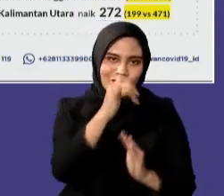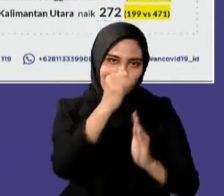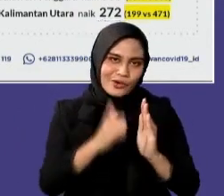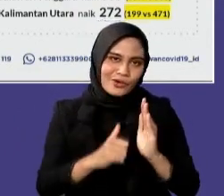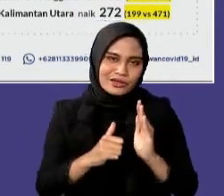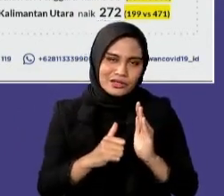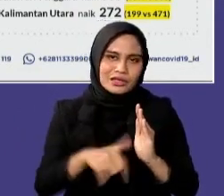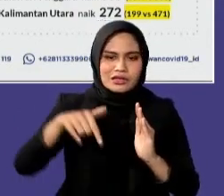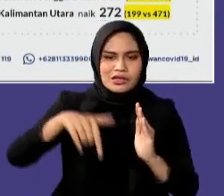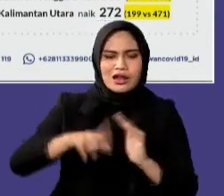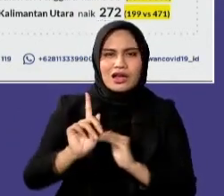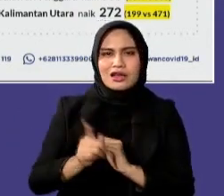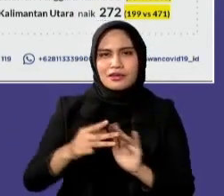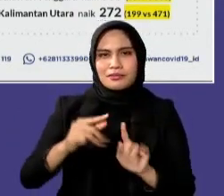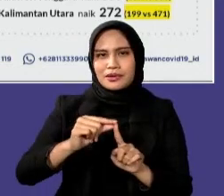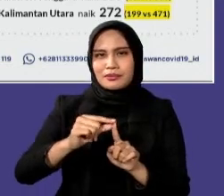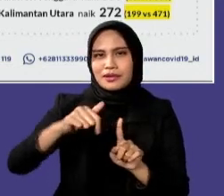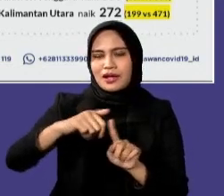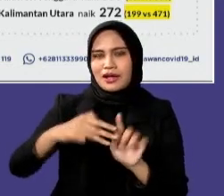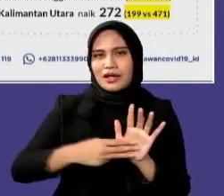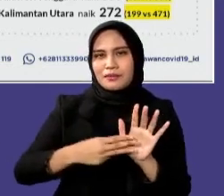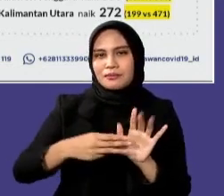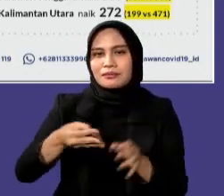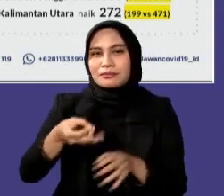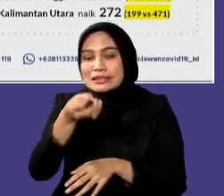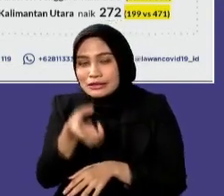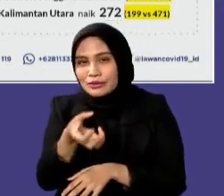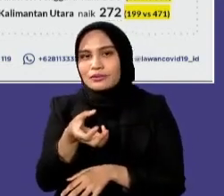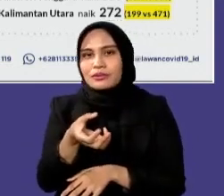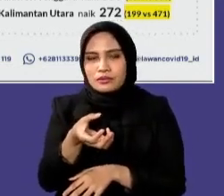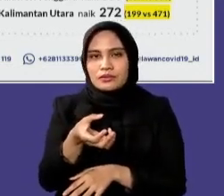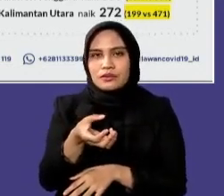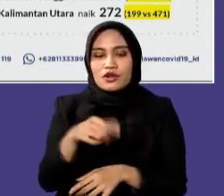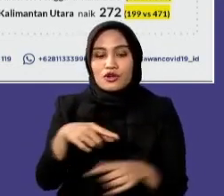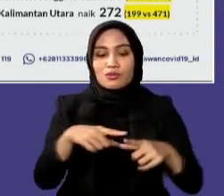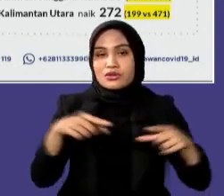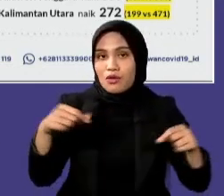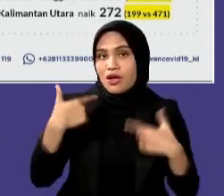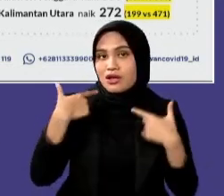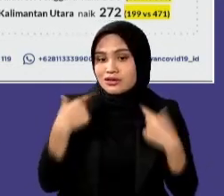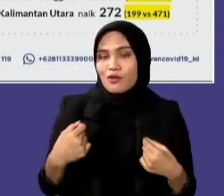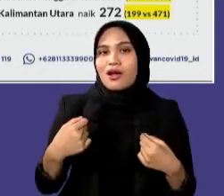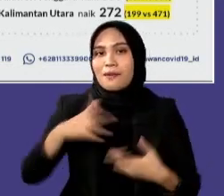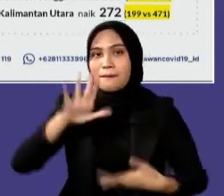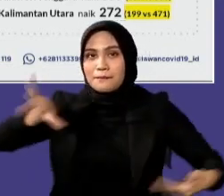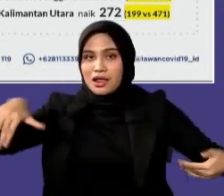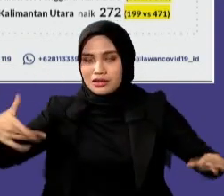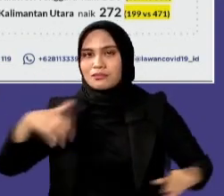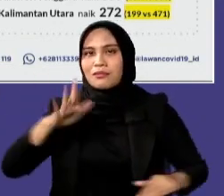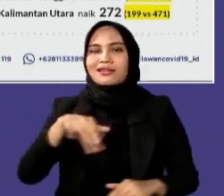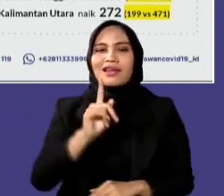ppkm mikro sebagai lanjutan dari ppkm kabupaten kota di pulau Jawa dan Bali